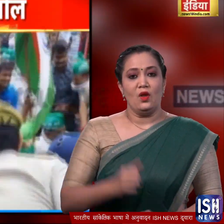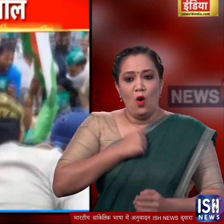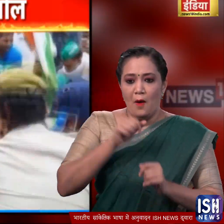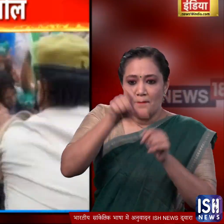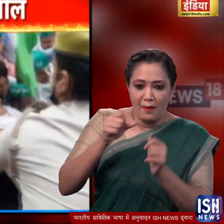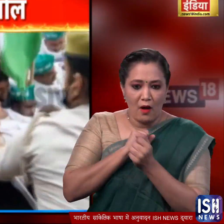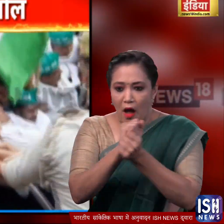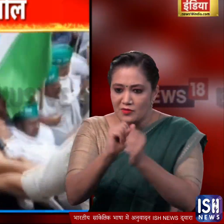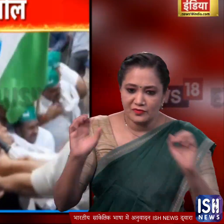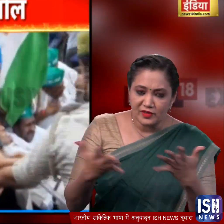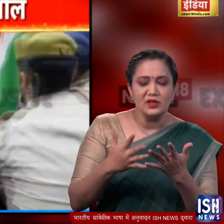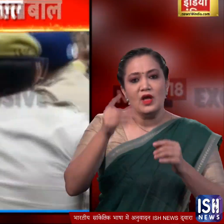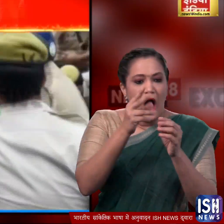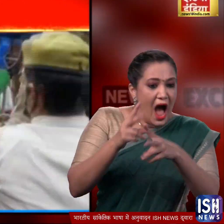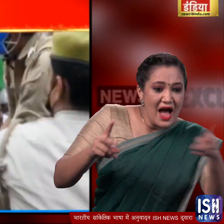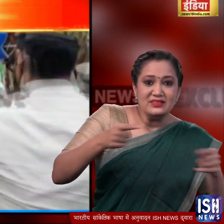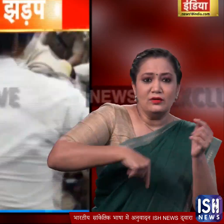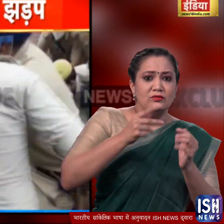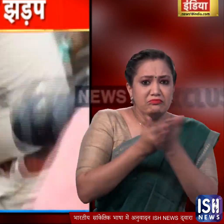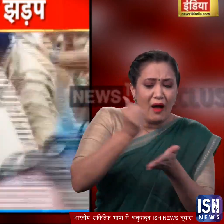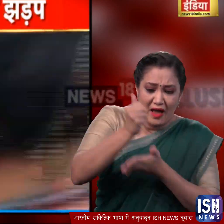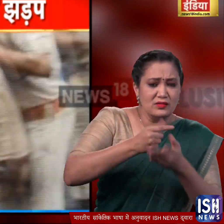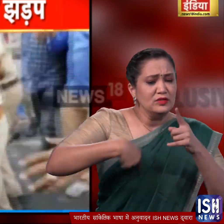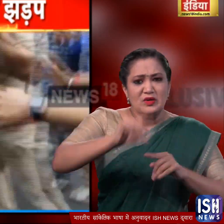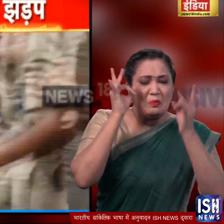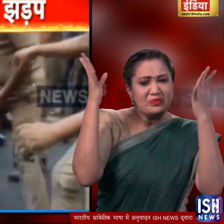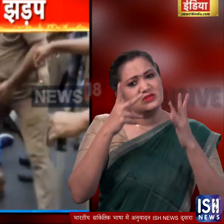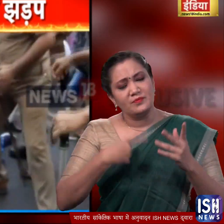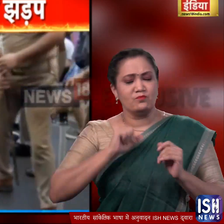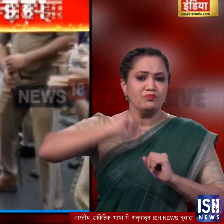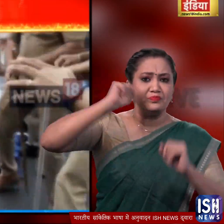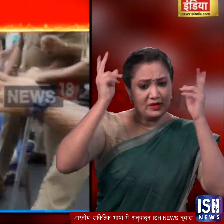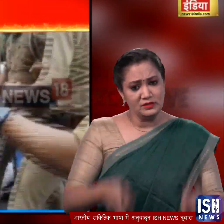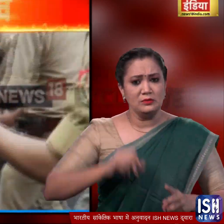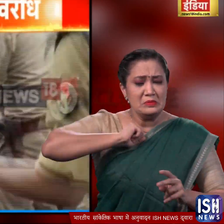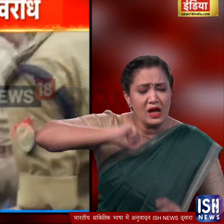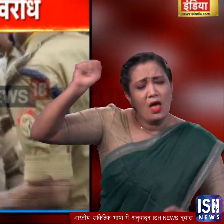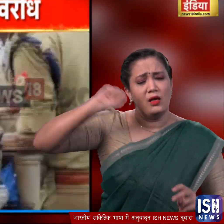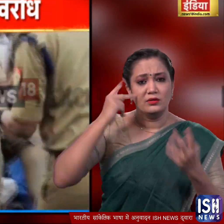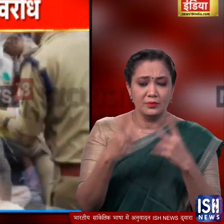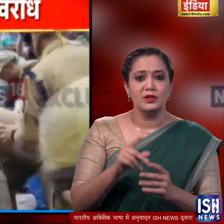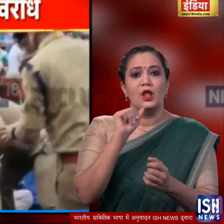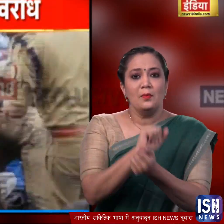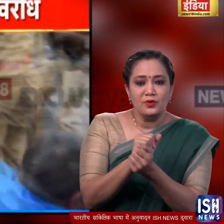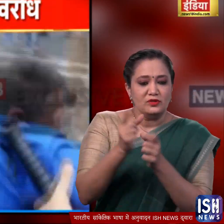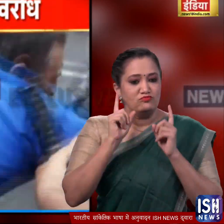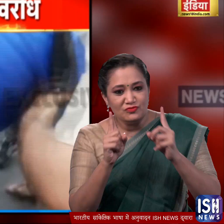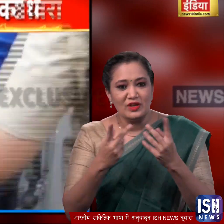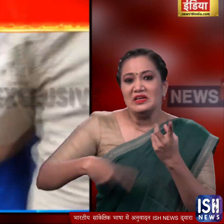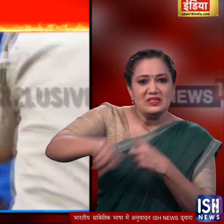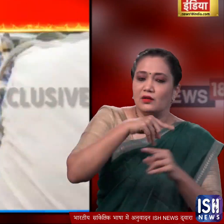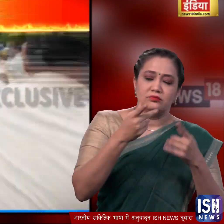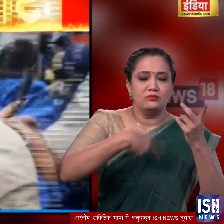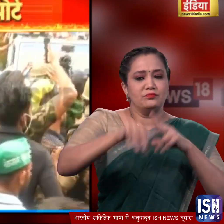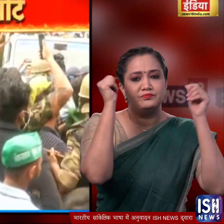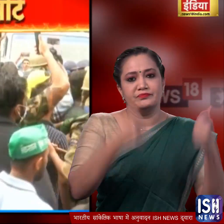अपने साथियों को हिरासत में लिए जाने से बाकी के किसान भड़क गए और वो वहीं पर धरने पर बैठ गए और नारेबाजी करने लगे, लेकिन पुलिस के एक्शन के आगे